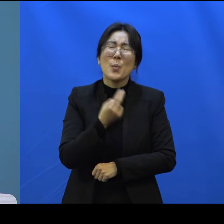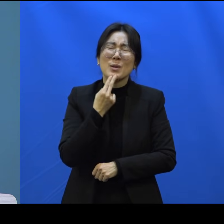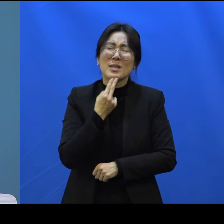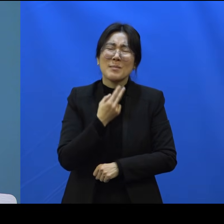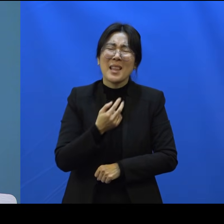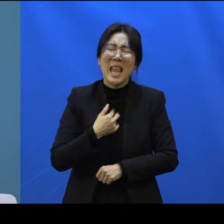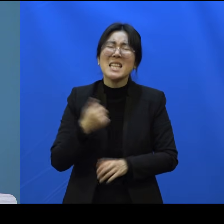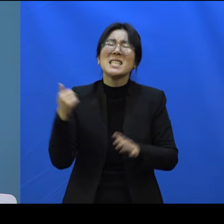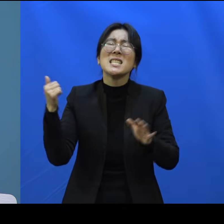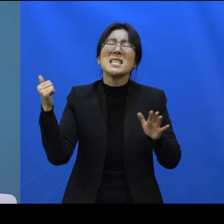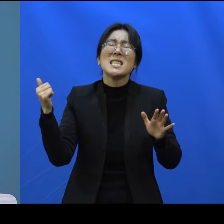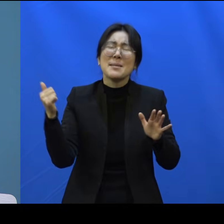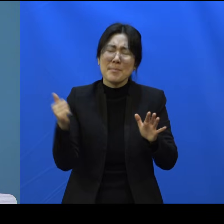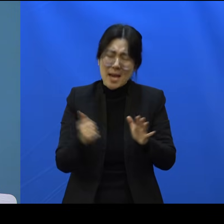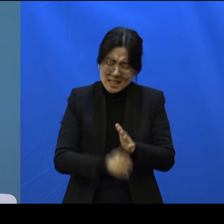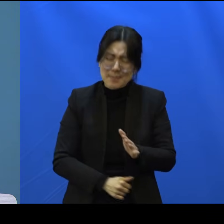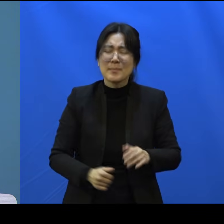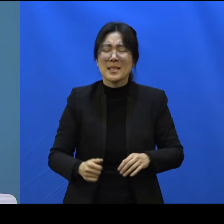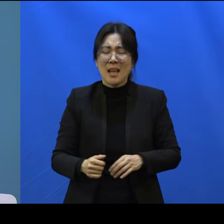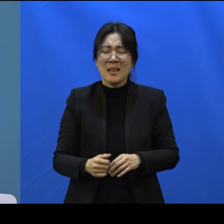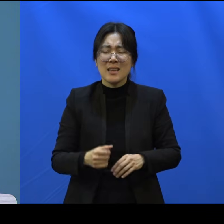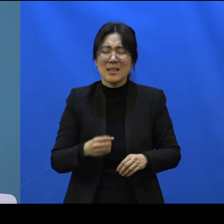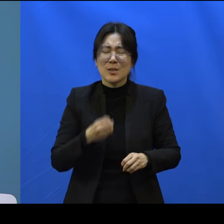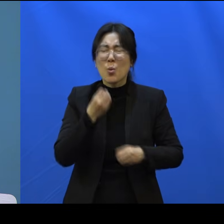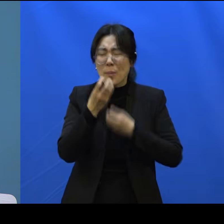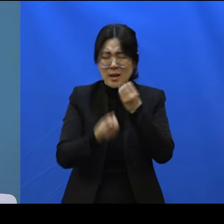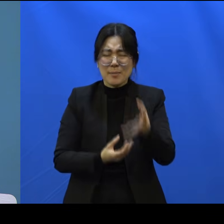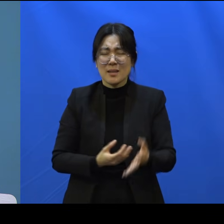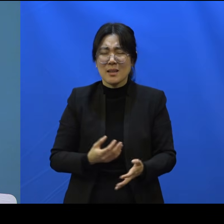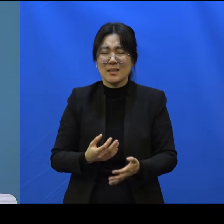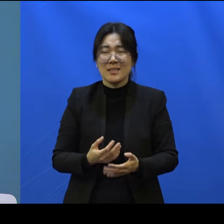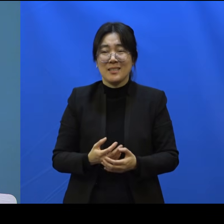실패했던 걸. 그 자리에서 뭐예요?